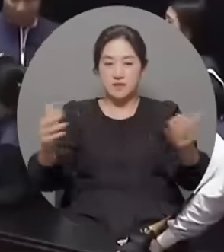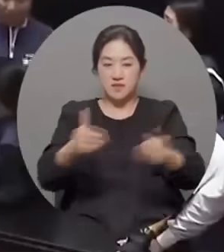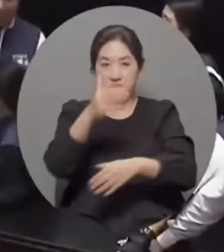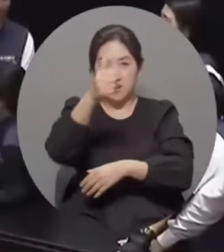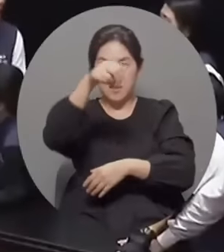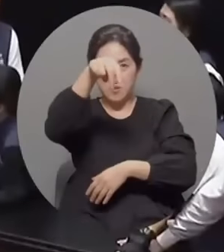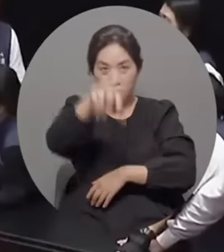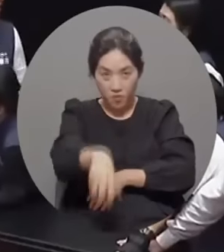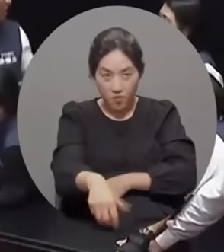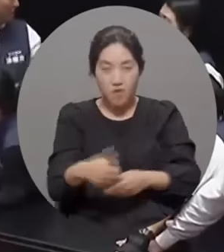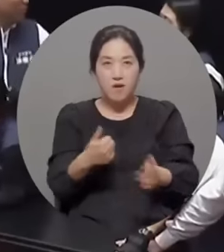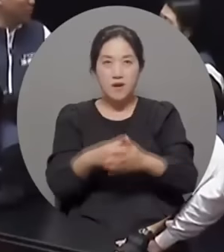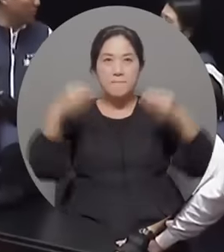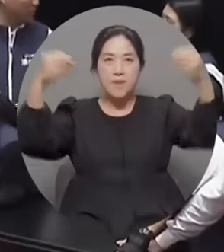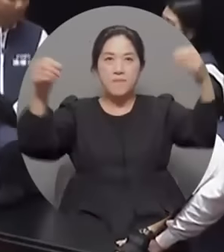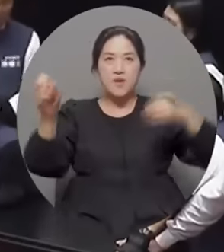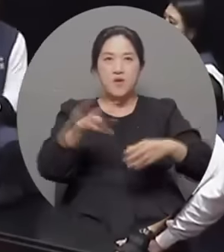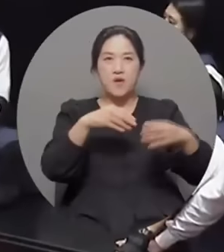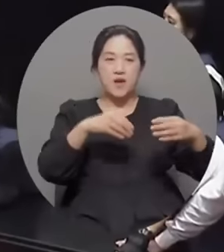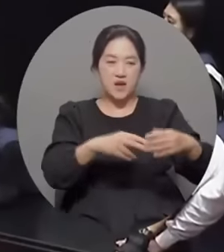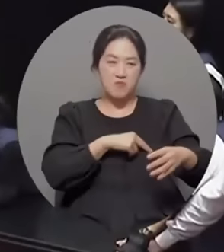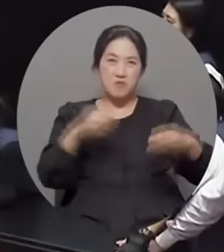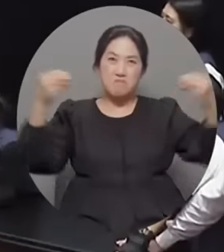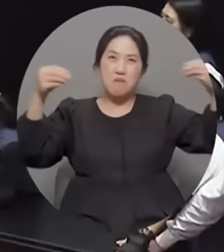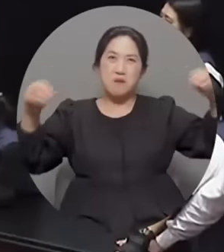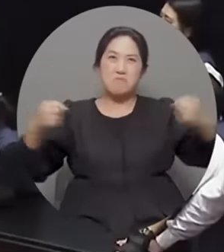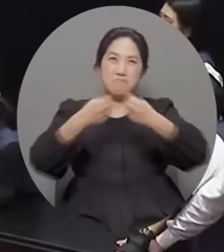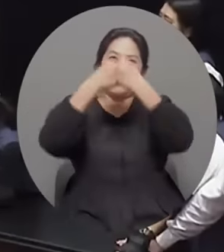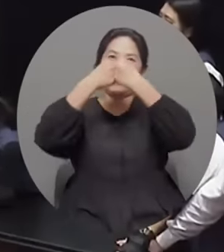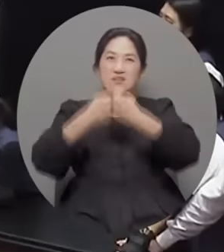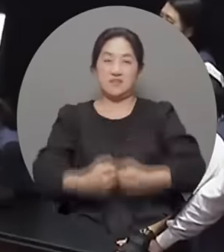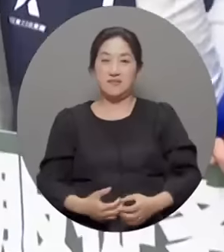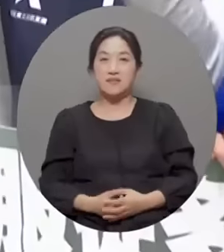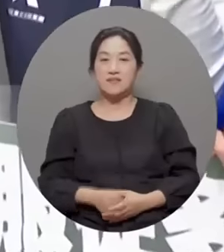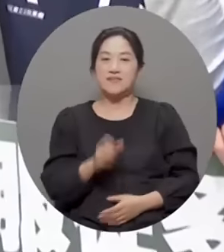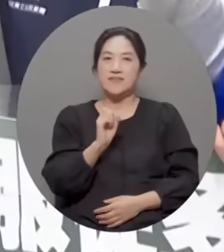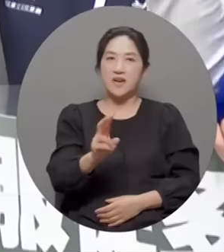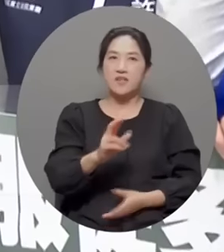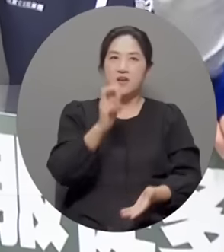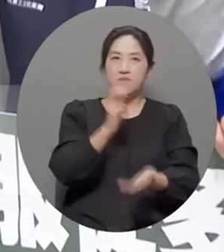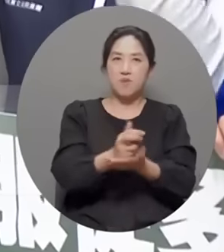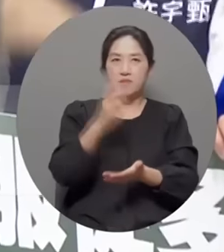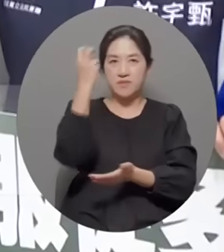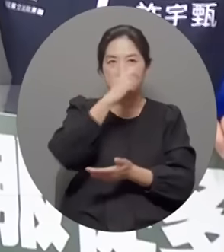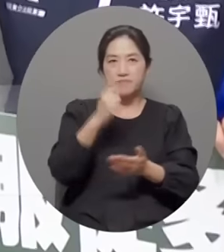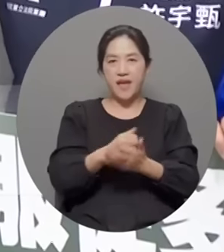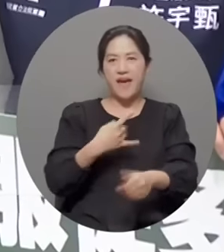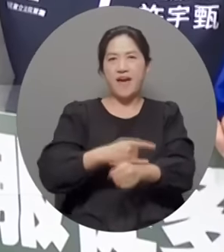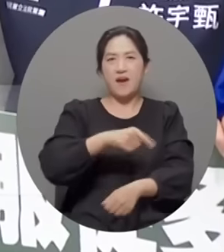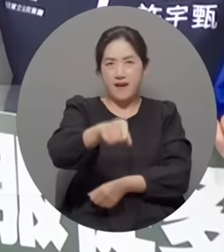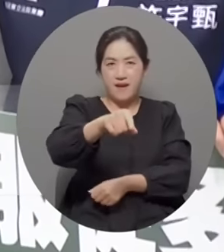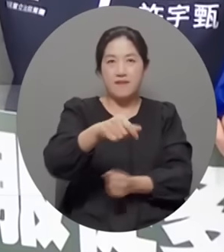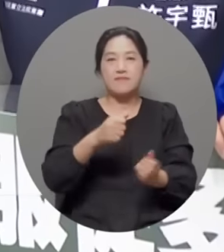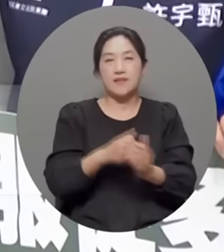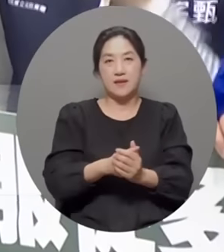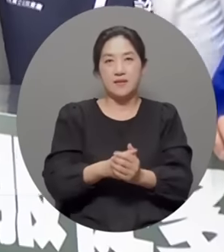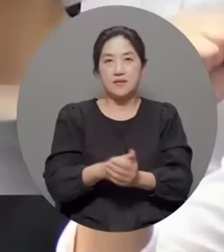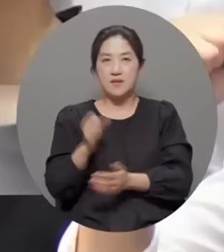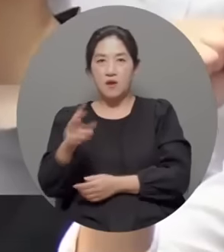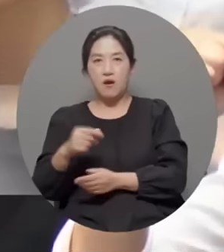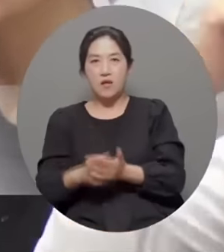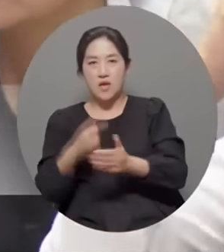든 여야 의원들이 농성을 벌이며 대치합니다. 야당은 법안 심사를 진행하라고 요구하고 여당